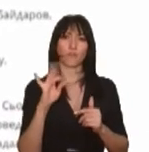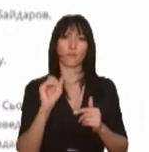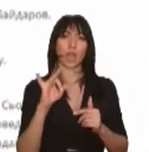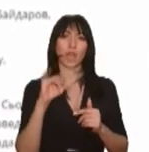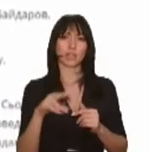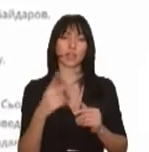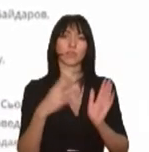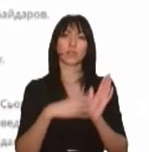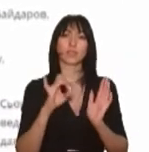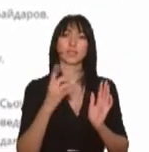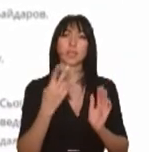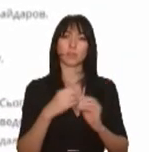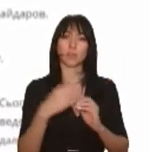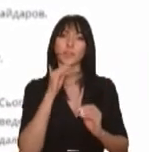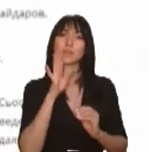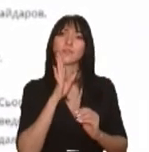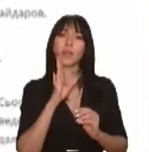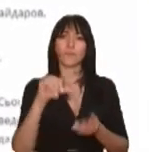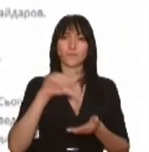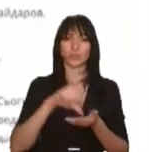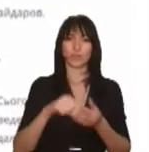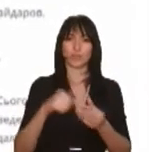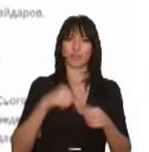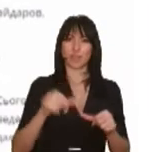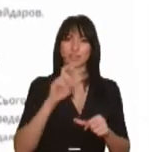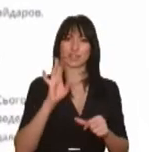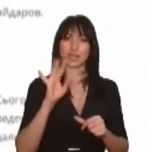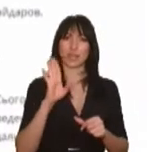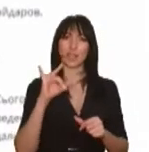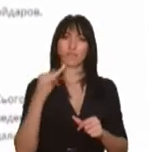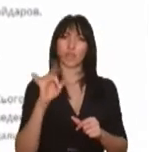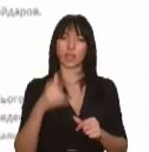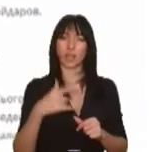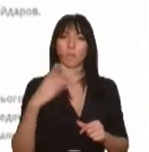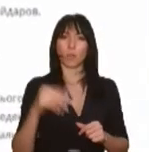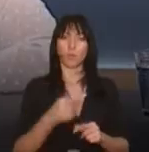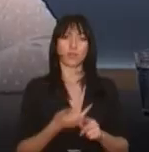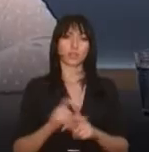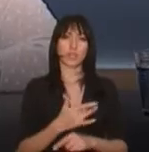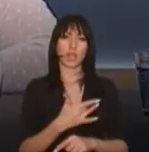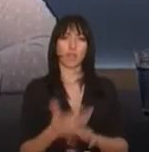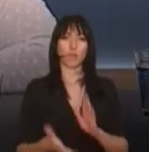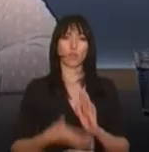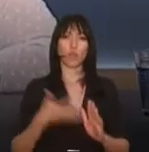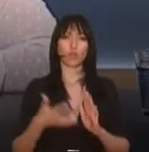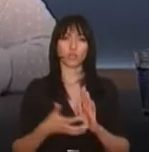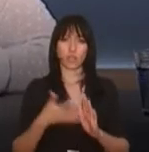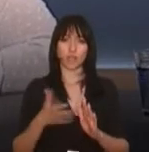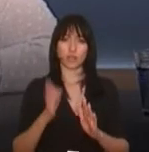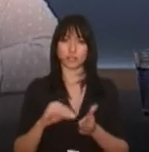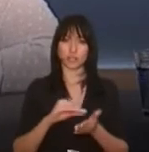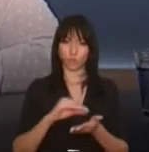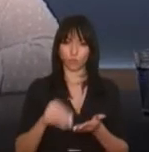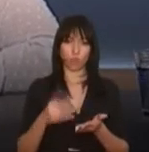з Кривого Рогу під час виступу в таборі на Херсонщині померла через гостру серцеву недостатність. У довідці